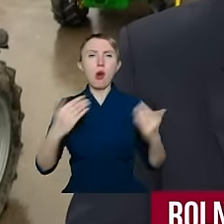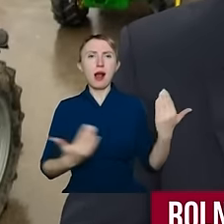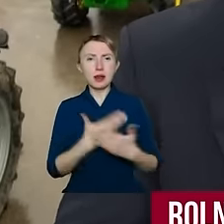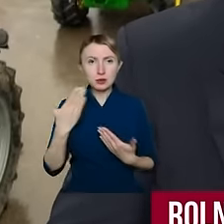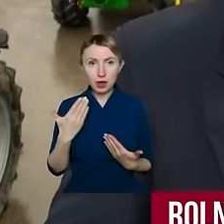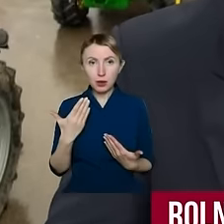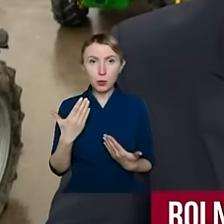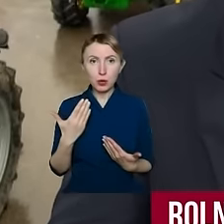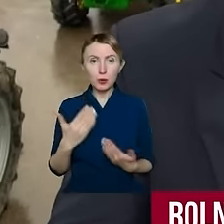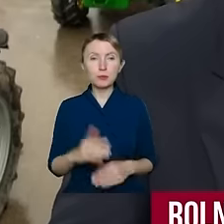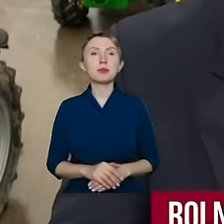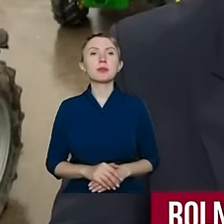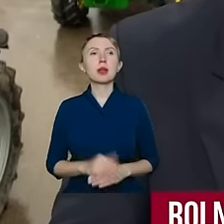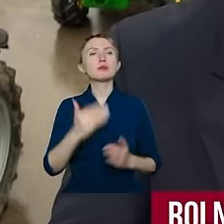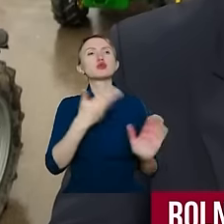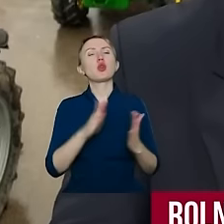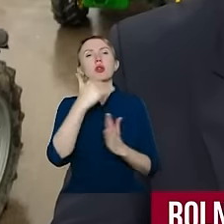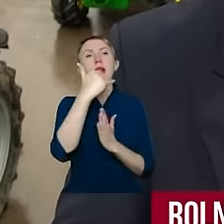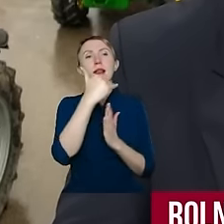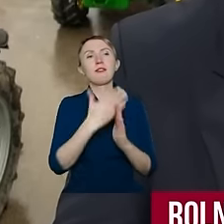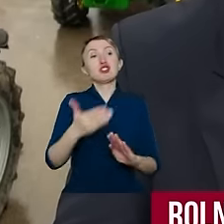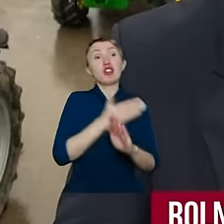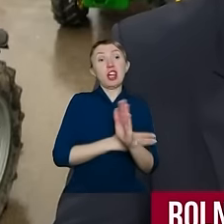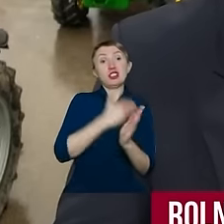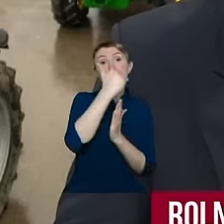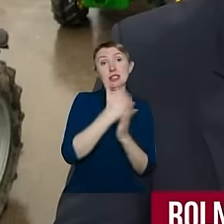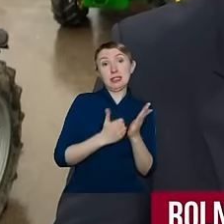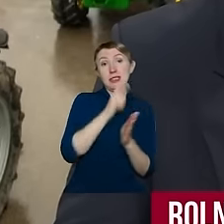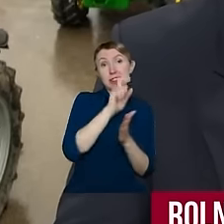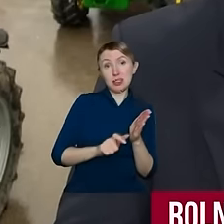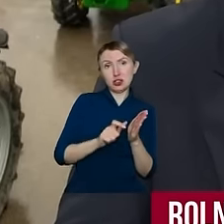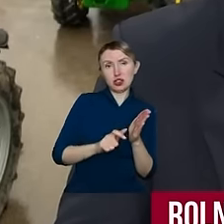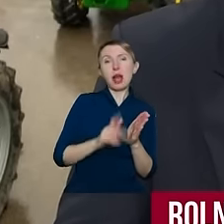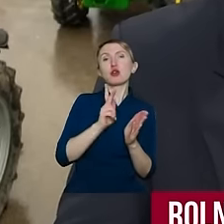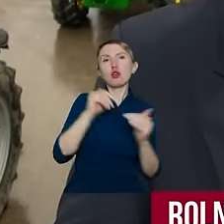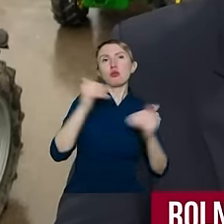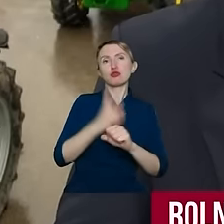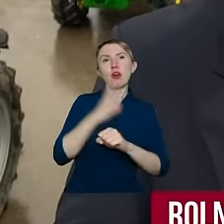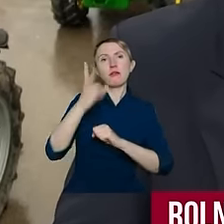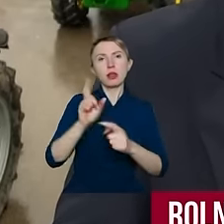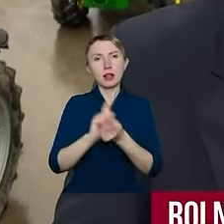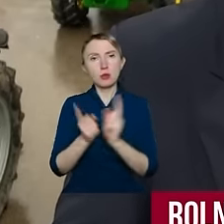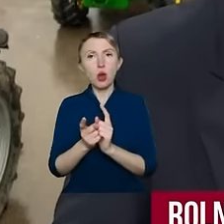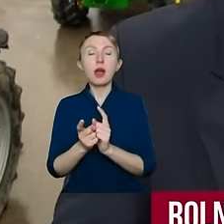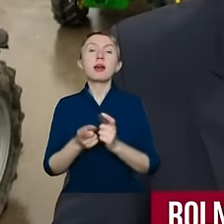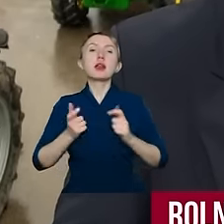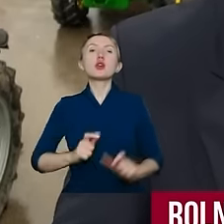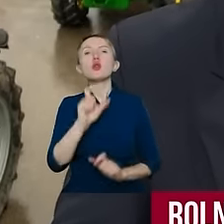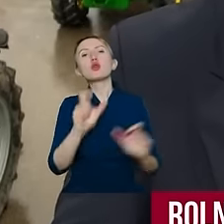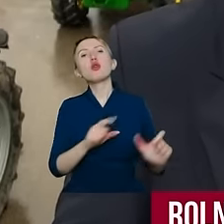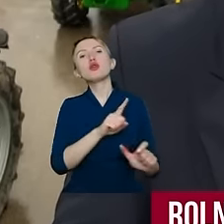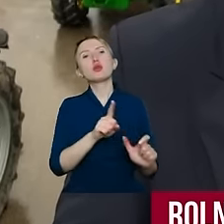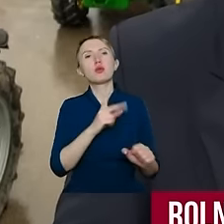że sporządzono listę zamkniętą osób, które zostały dopuszczone do premiera Tuska i rolników, którym takie